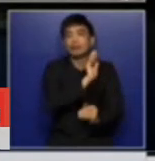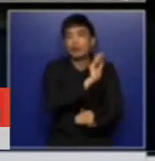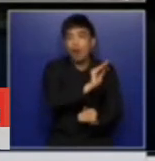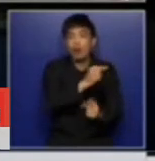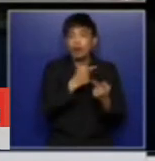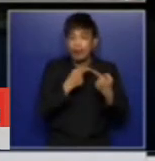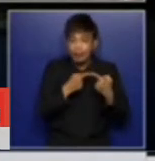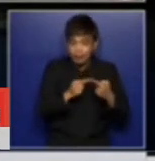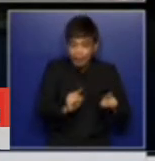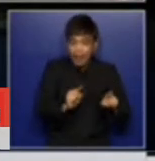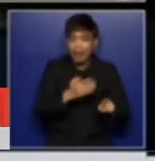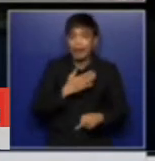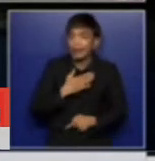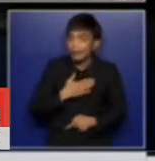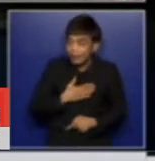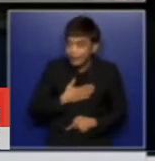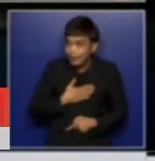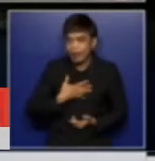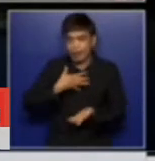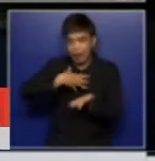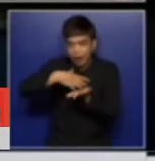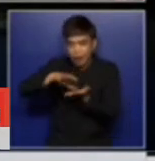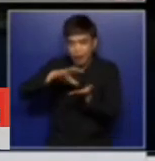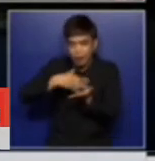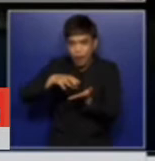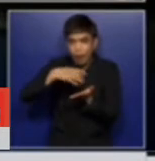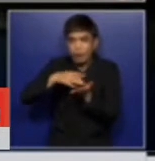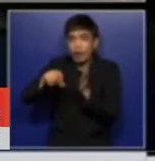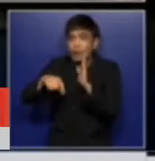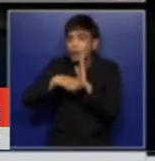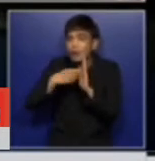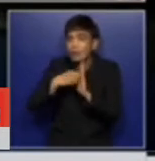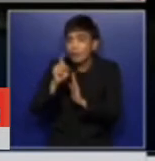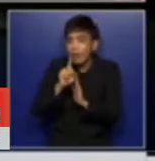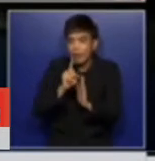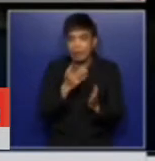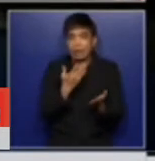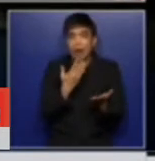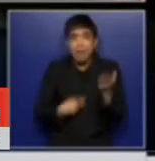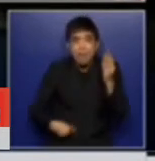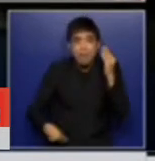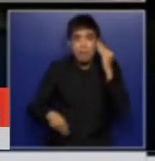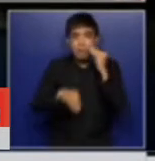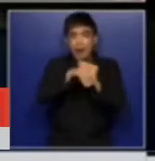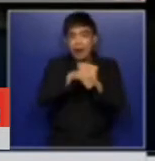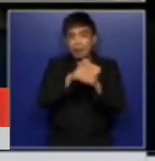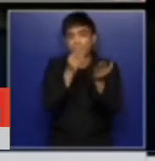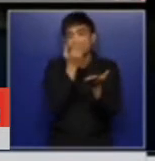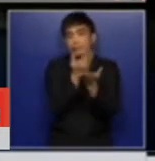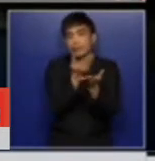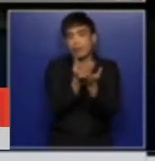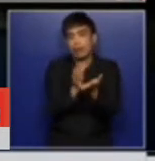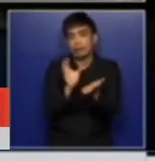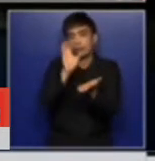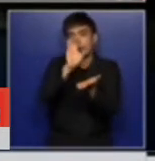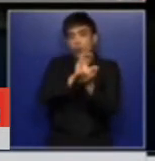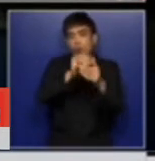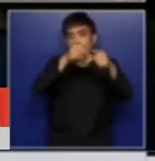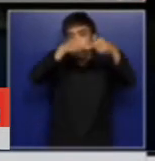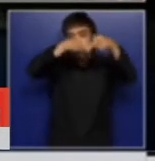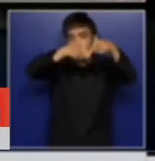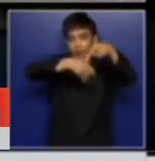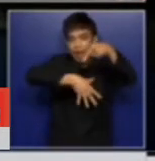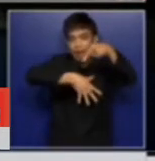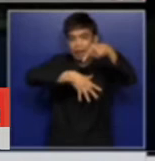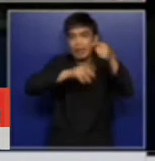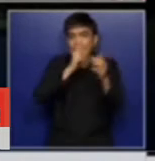ครับในเรื่องถึงการที่เราไปเพิ่มรายจ่ายประจำโดยการที่เรามีโครงสร้างของราชการที่มันใหญ่โตเ